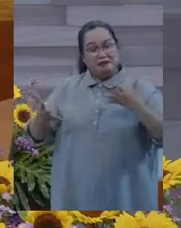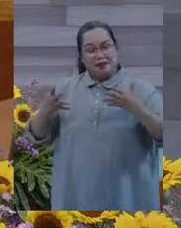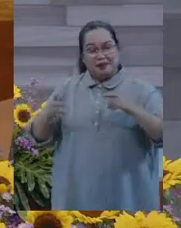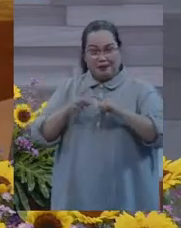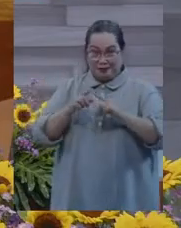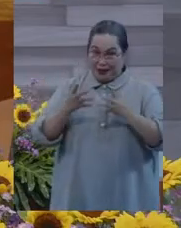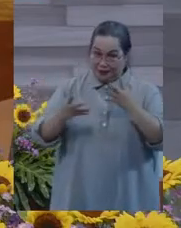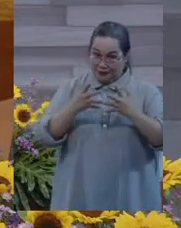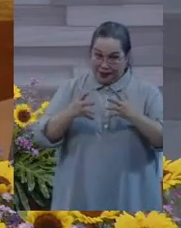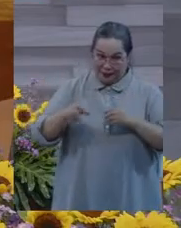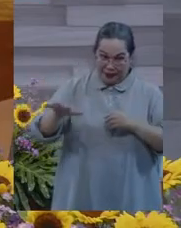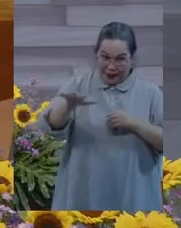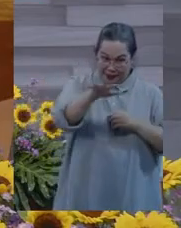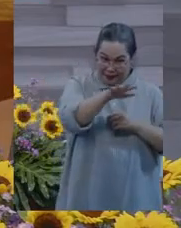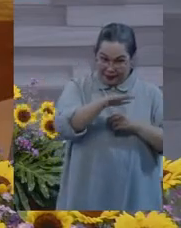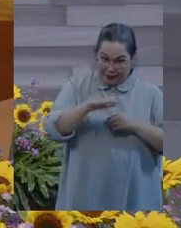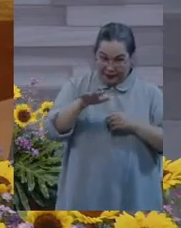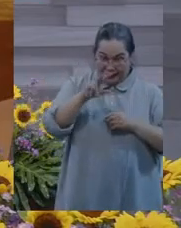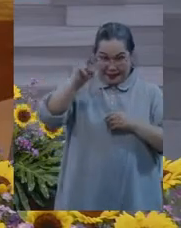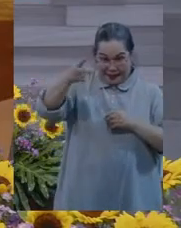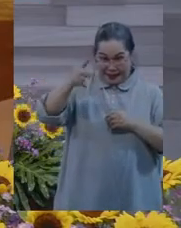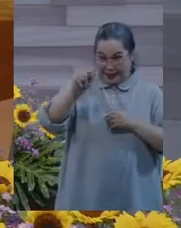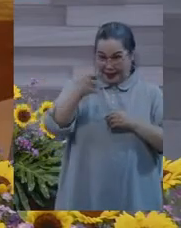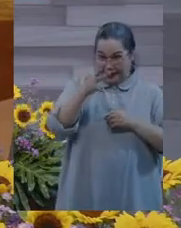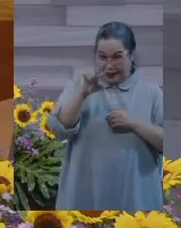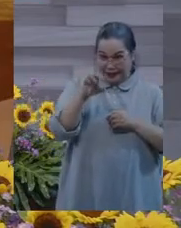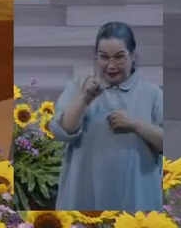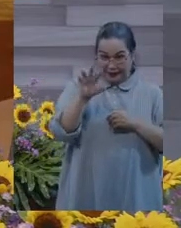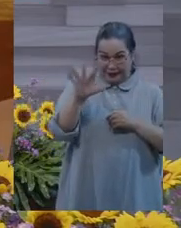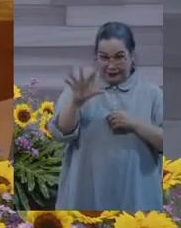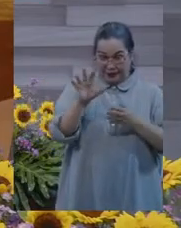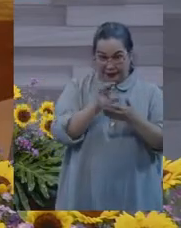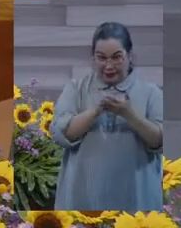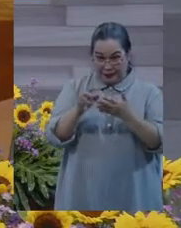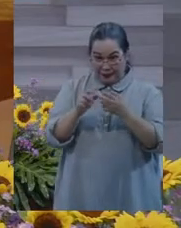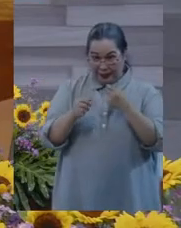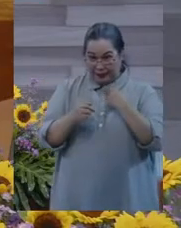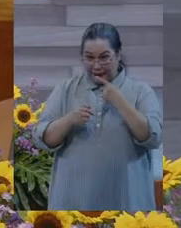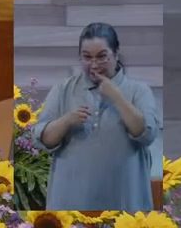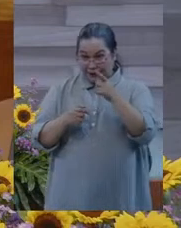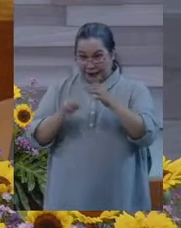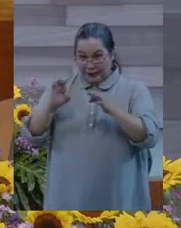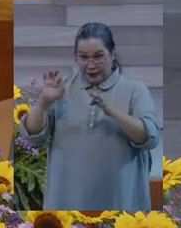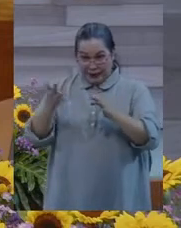Pero marahil din po kasi sinabi sa 2 Thessalonians 5 na kasama dito ang mga